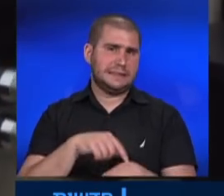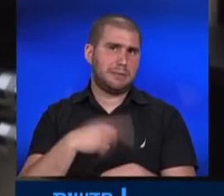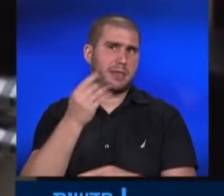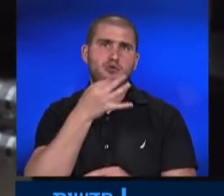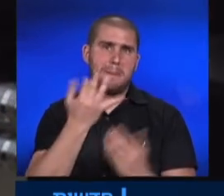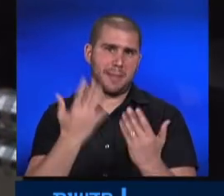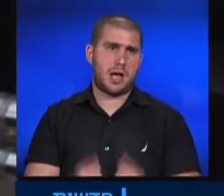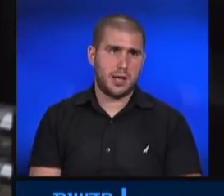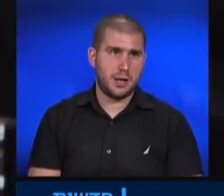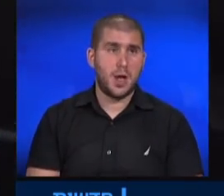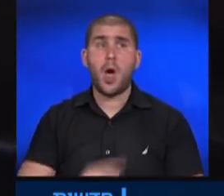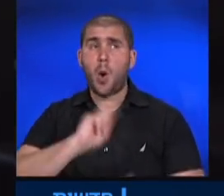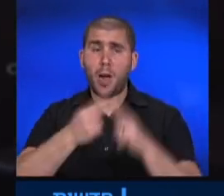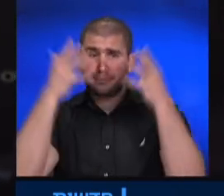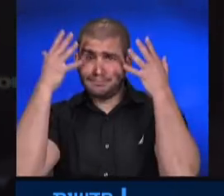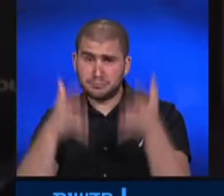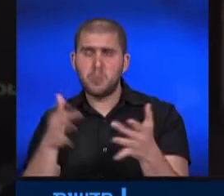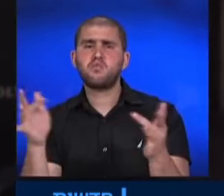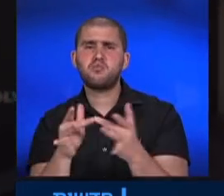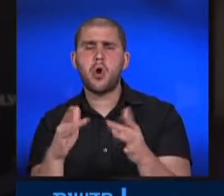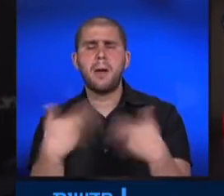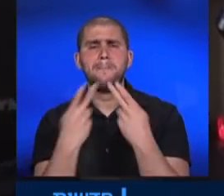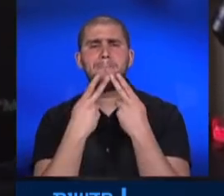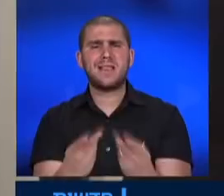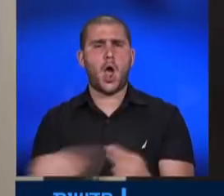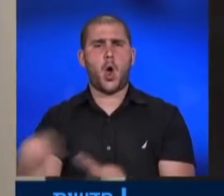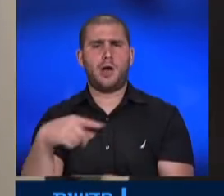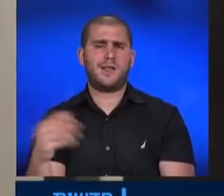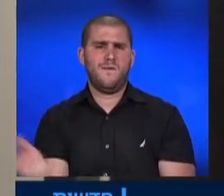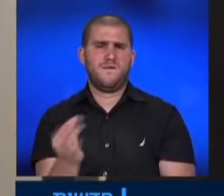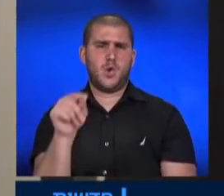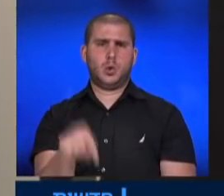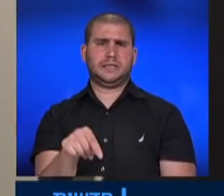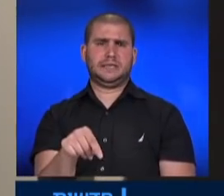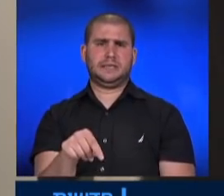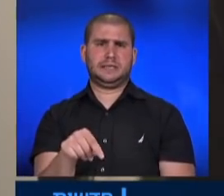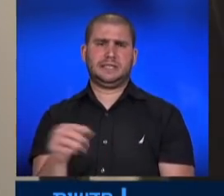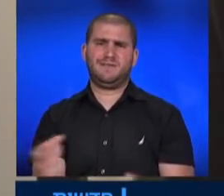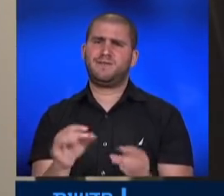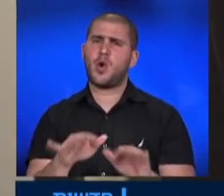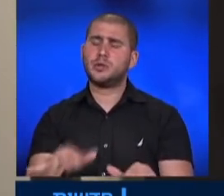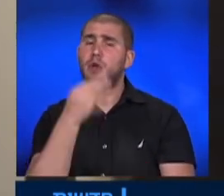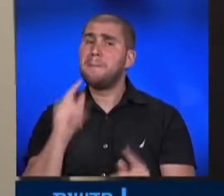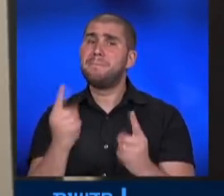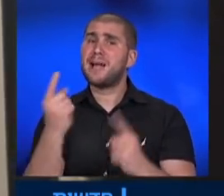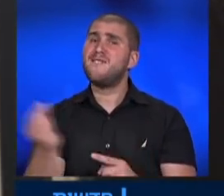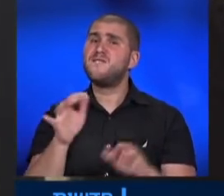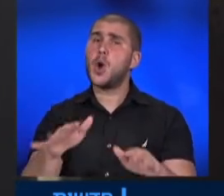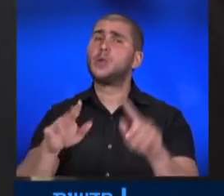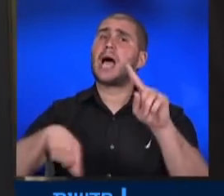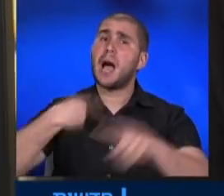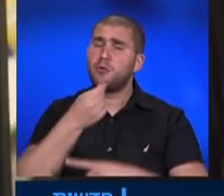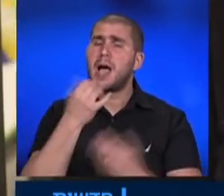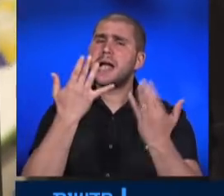העולם מתרכז מול מתן פתרון לווירוס הנוכחי. שאלה מה יקרה בווירוס הבא. כמה